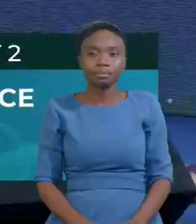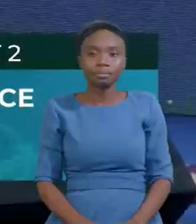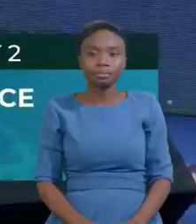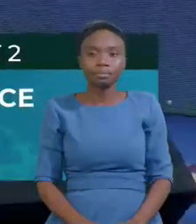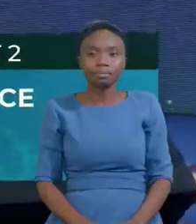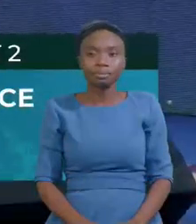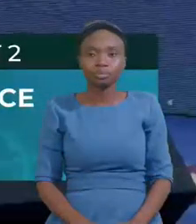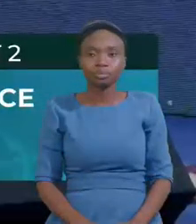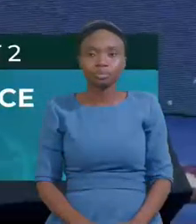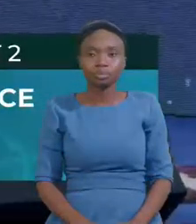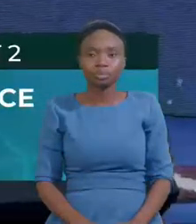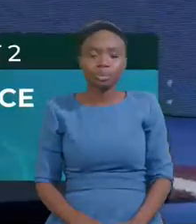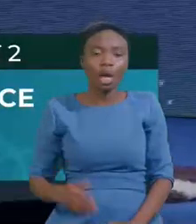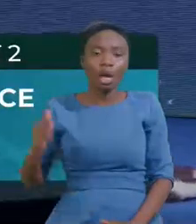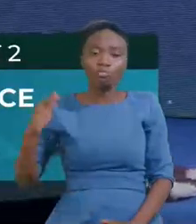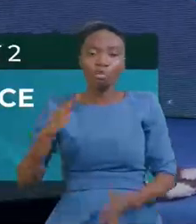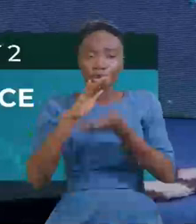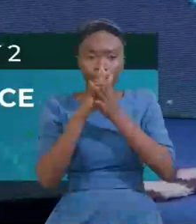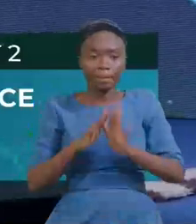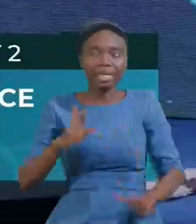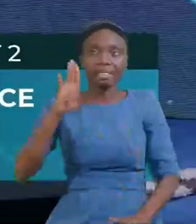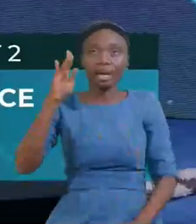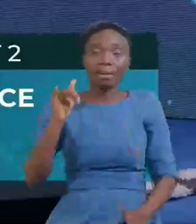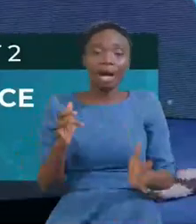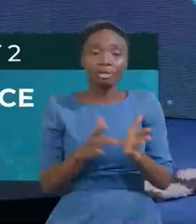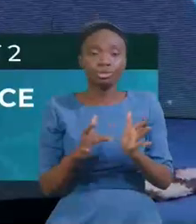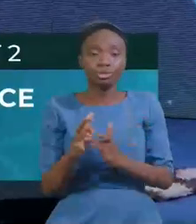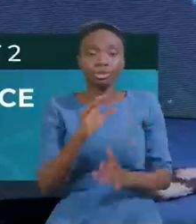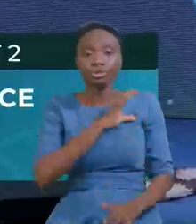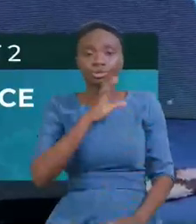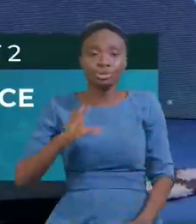Il a envoyé la parole au fils d'Israël.